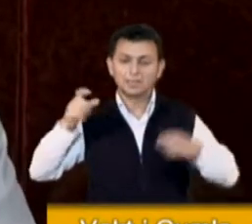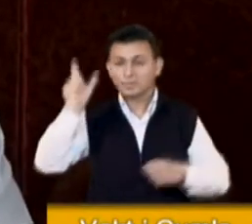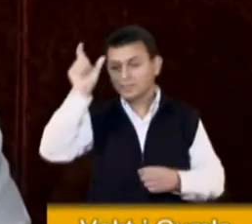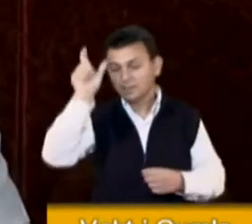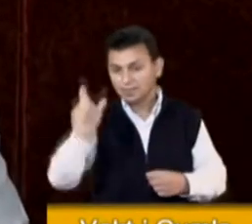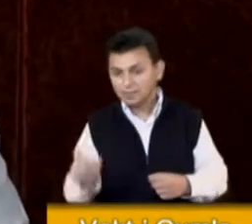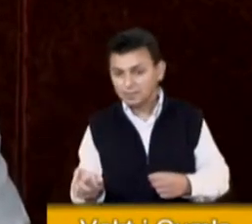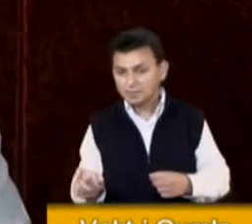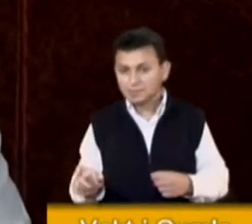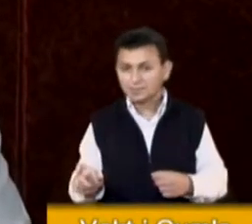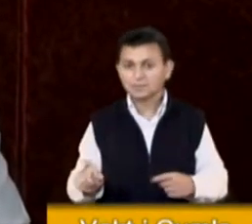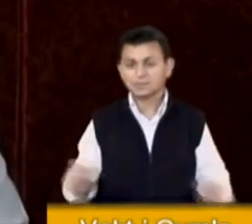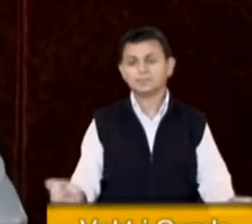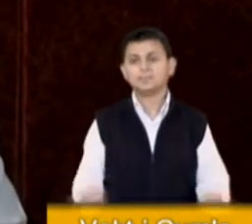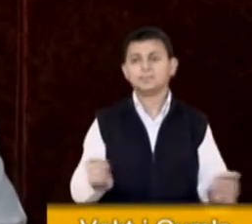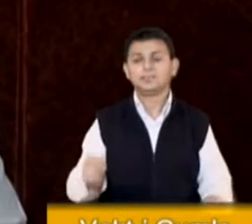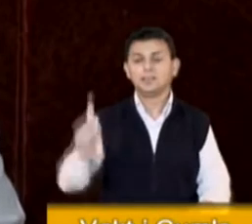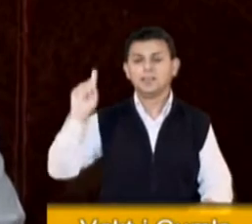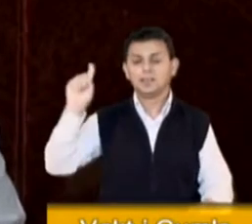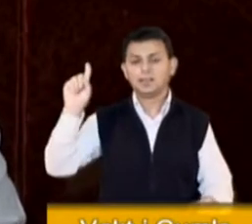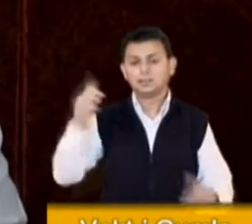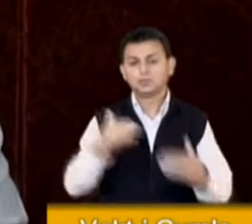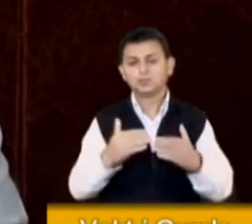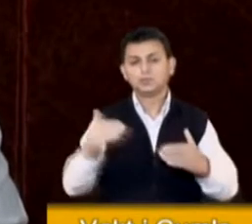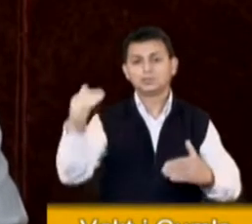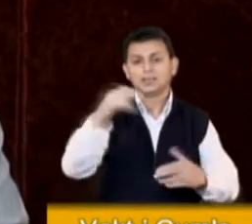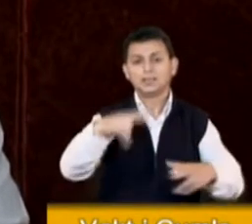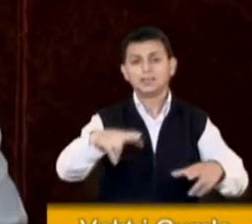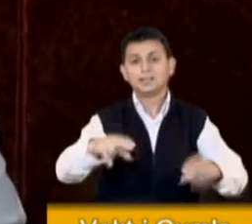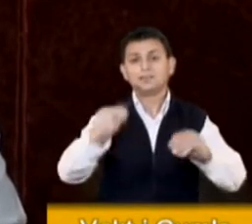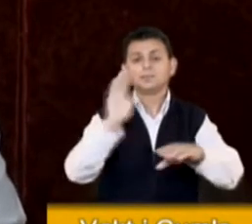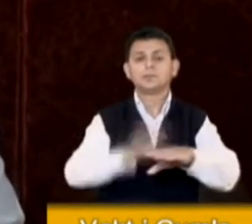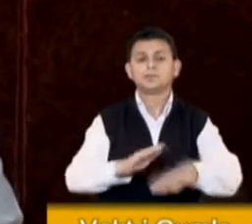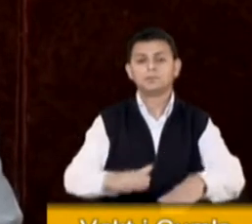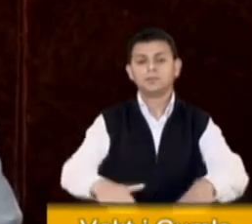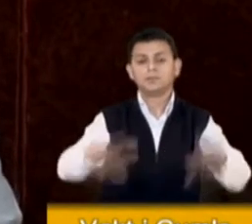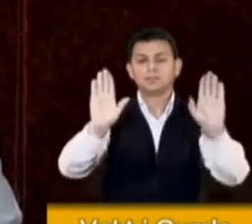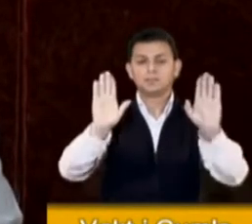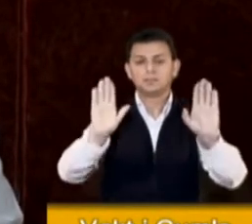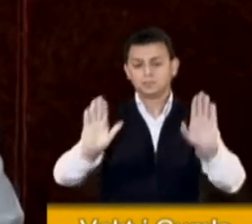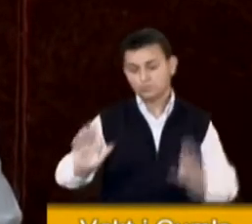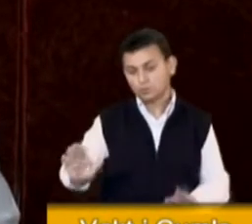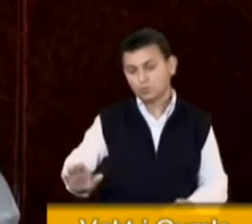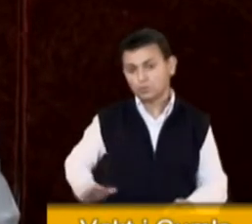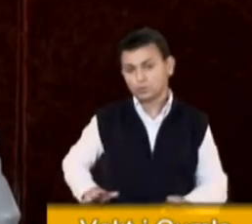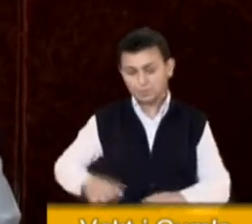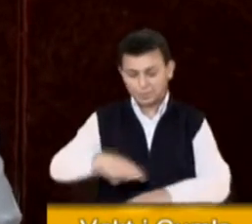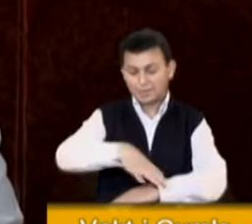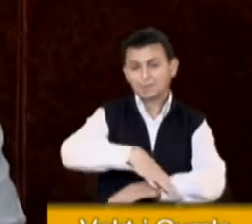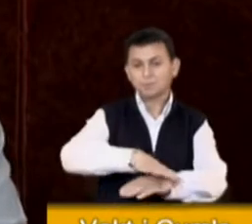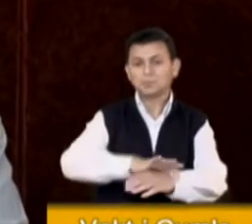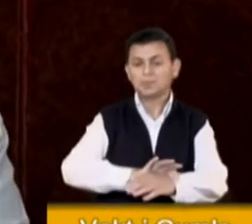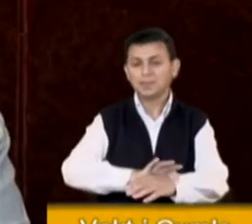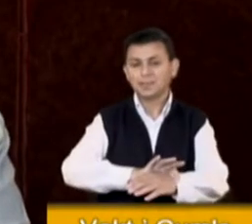tamamlamasın. Gerek vücuduna, gerekse çocukların bileklerine veya omuzlarına, boğazına,